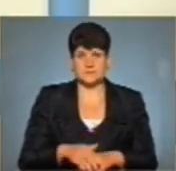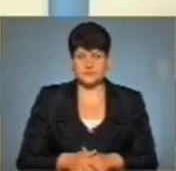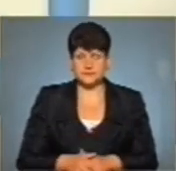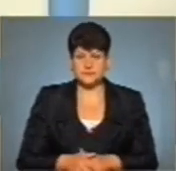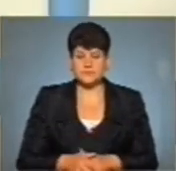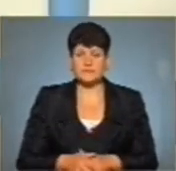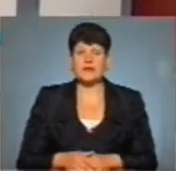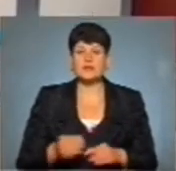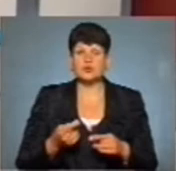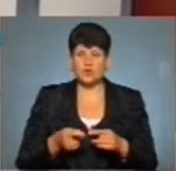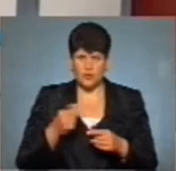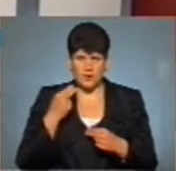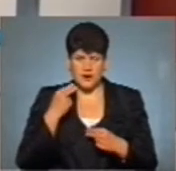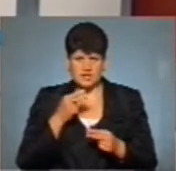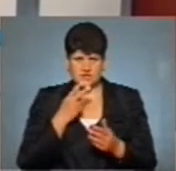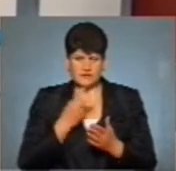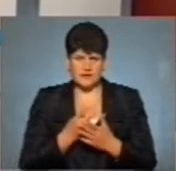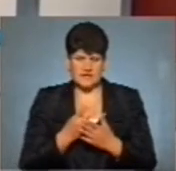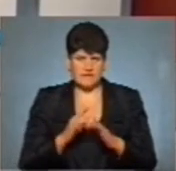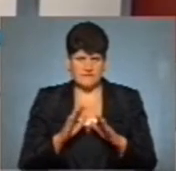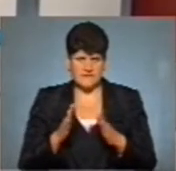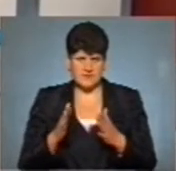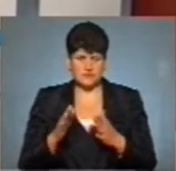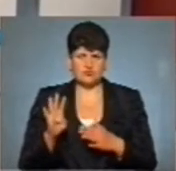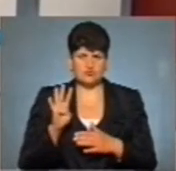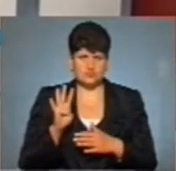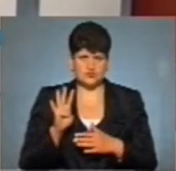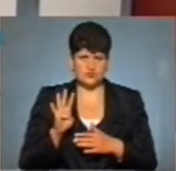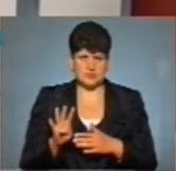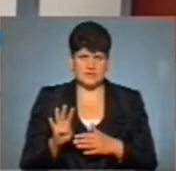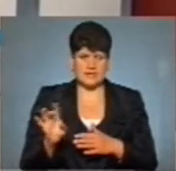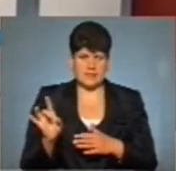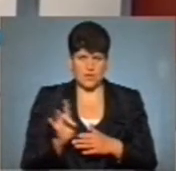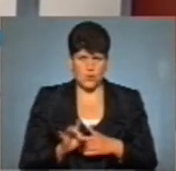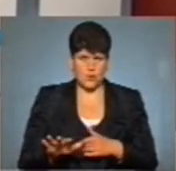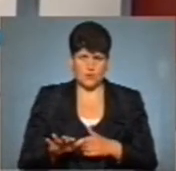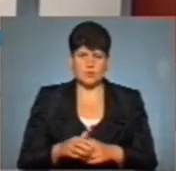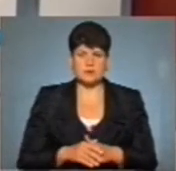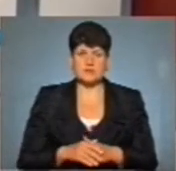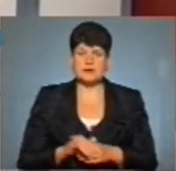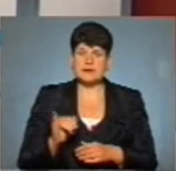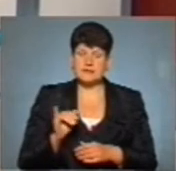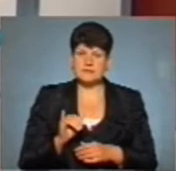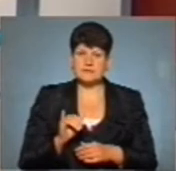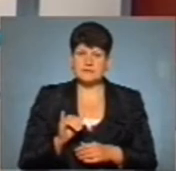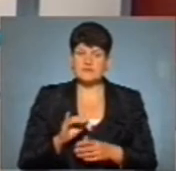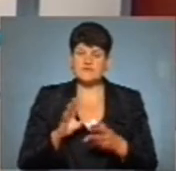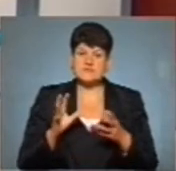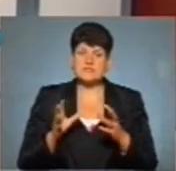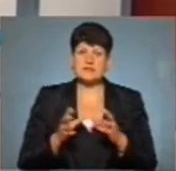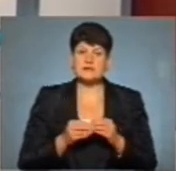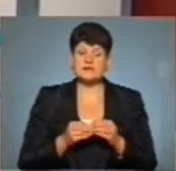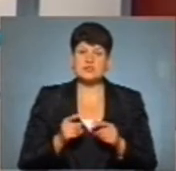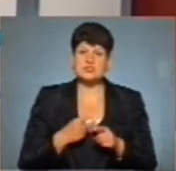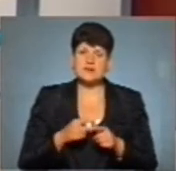все ж таки, кращим виглядає варіант, коли діятиме 4 райони. І взагалі,